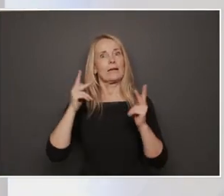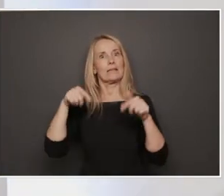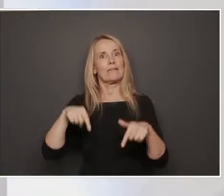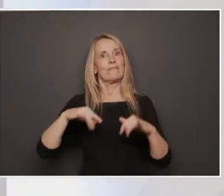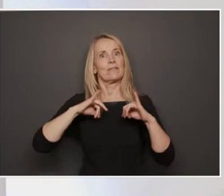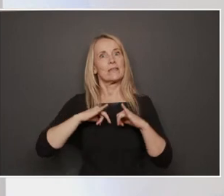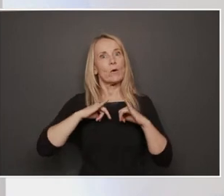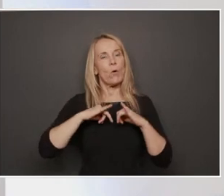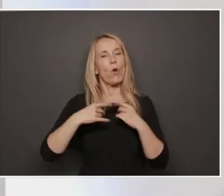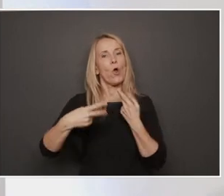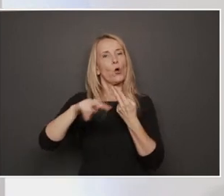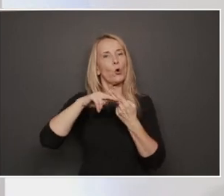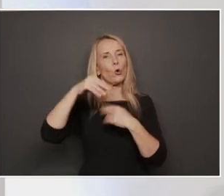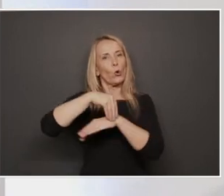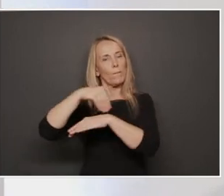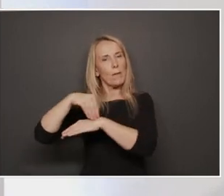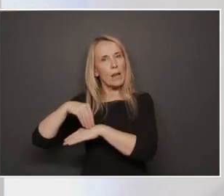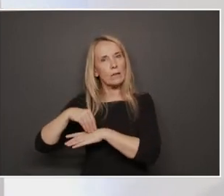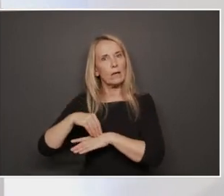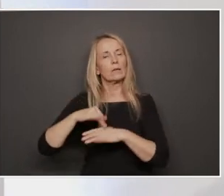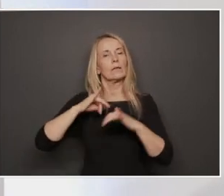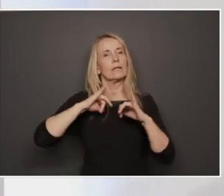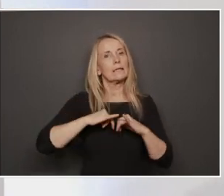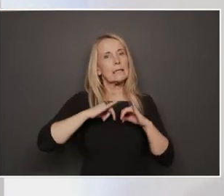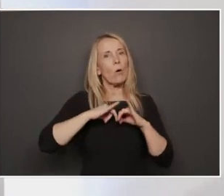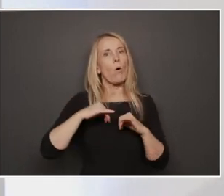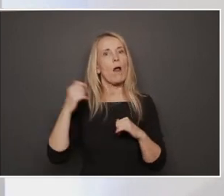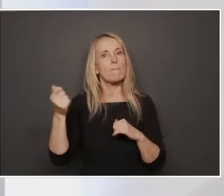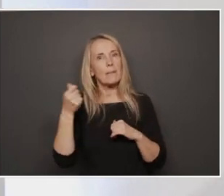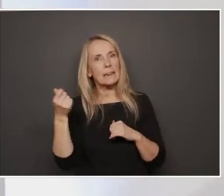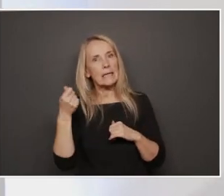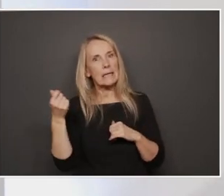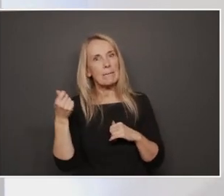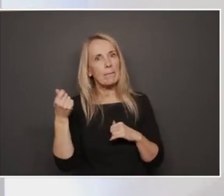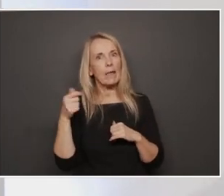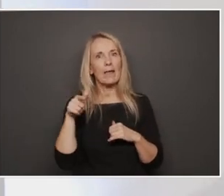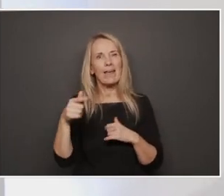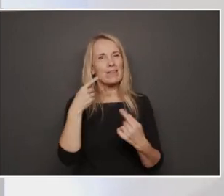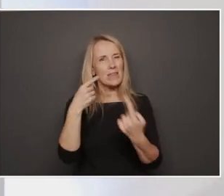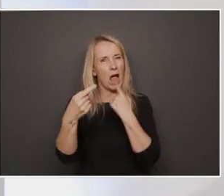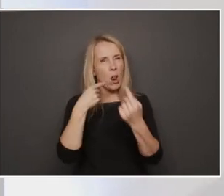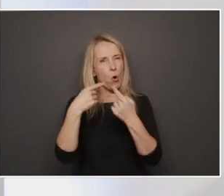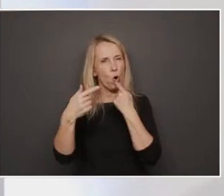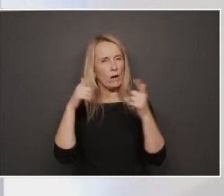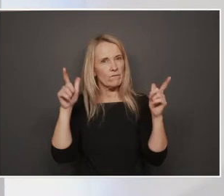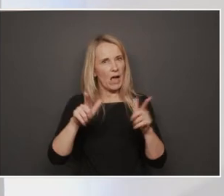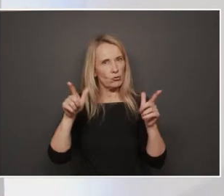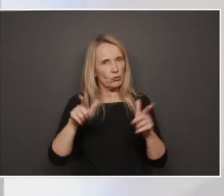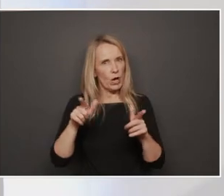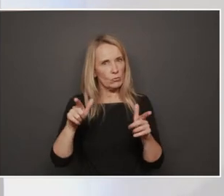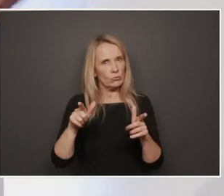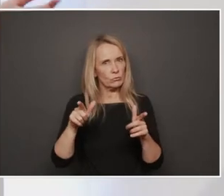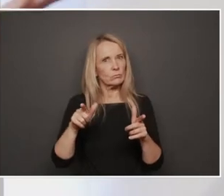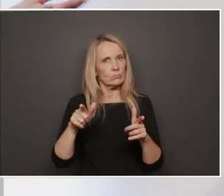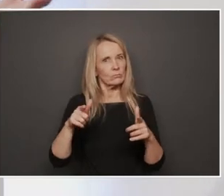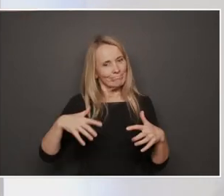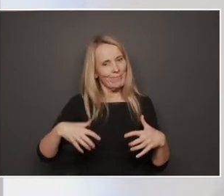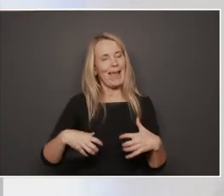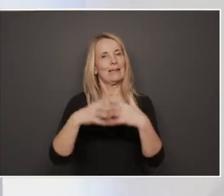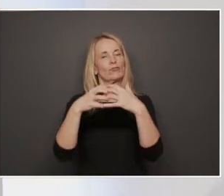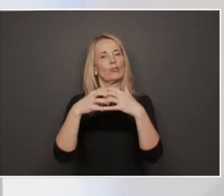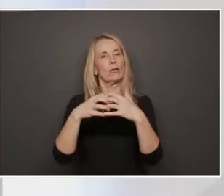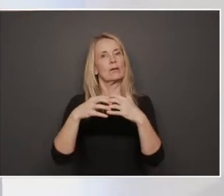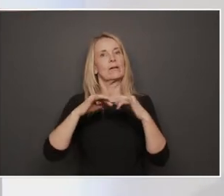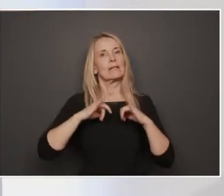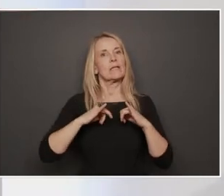die Rückmeldungen der Tiroler Betriebe im Rahmen der Dialogveranstaltung, die Entstehung der